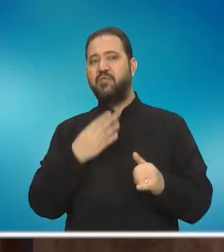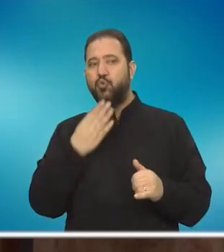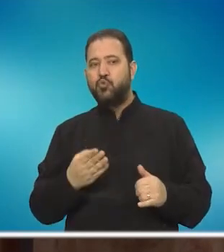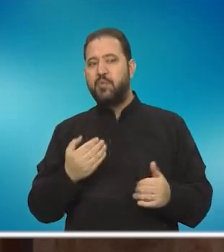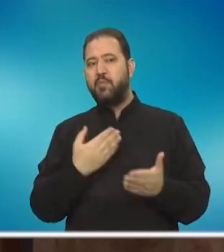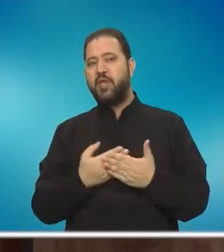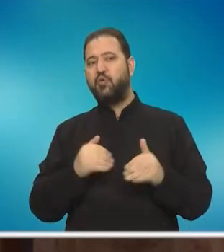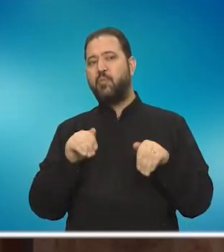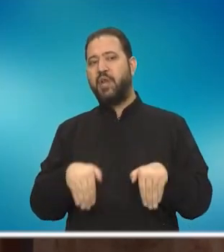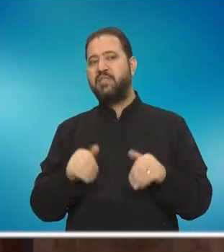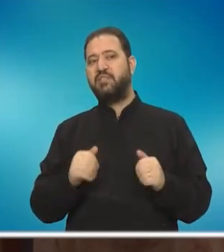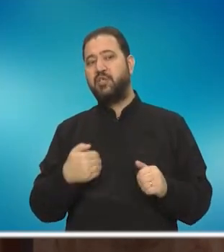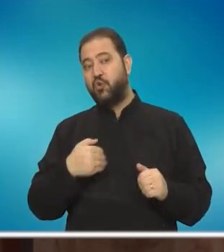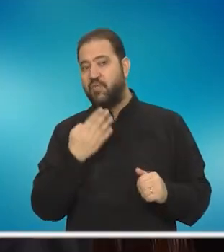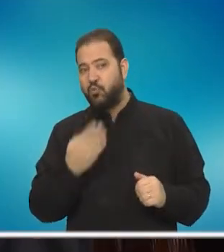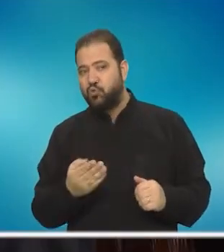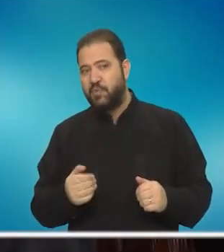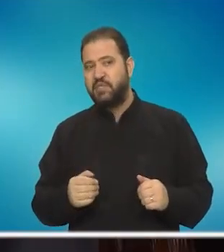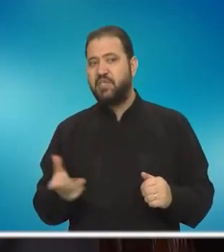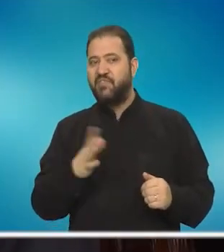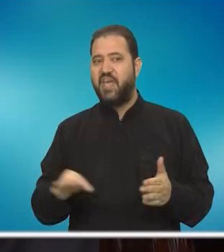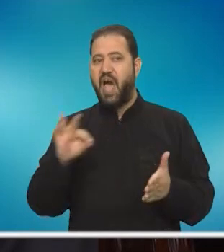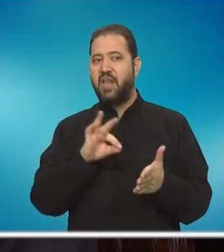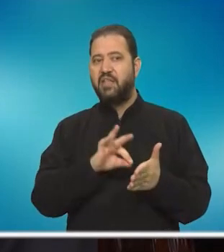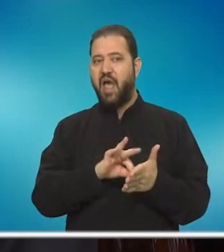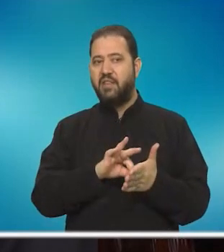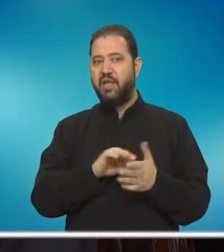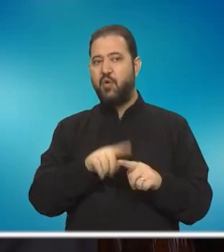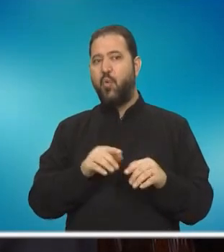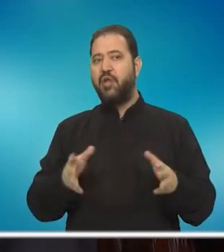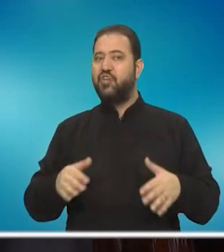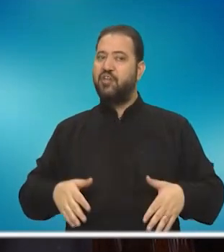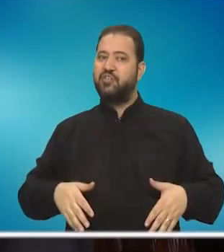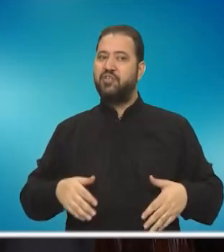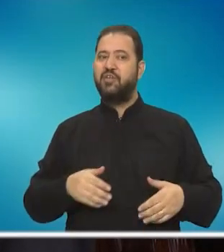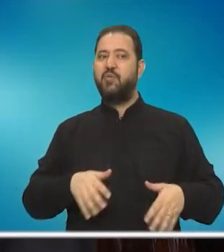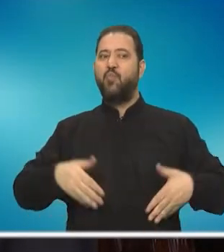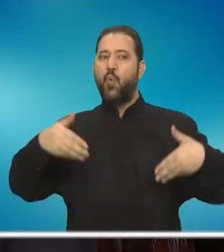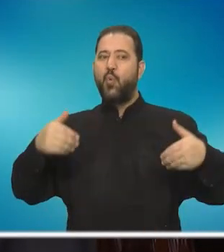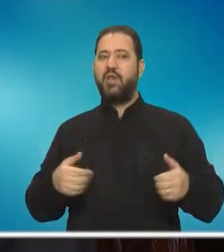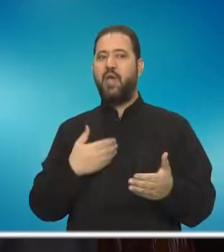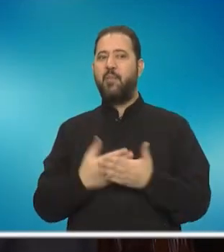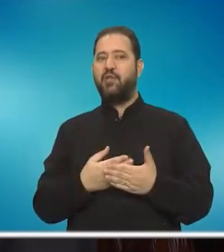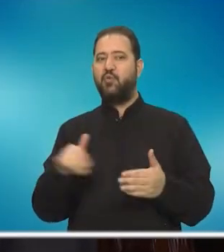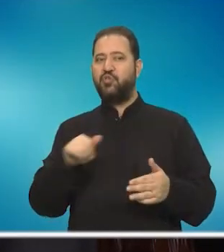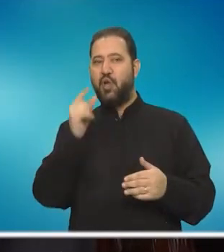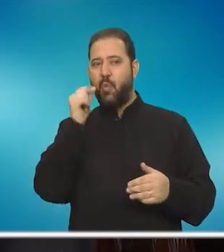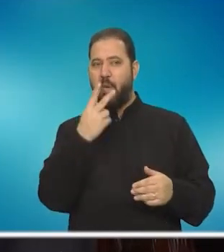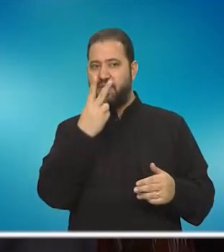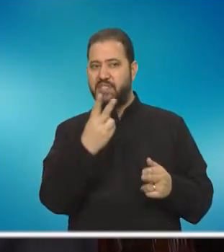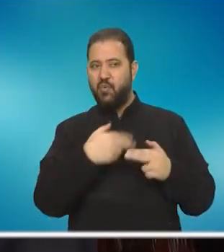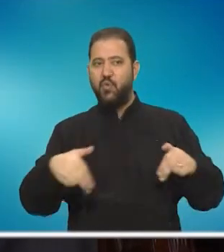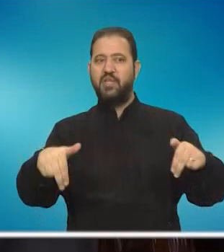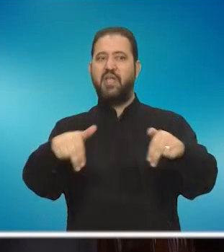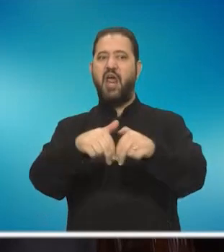Vă mulțumim tare mult pentru și cuvintele frumoase. Și eu vă mulțumesc și de fiecare dată cu aceeași dragoste pentru privitorii noștri, pentru